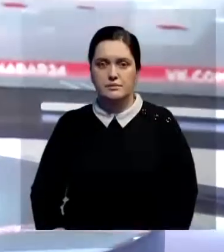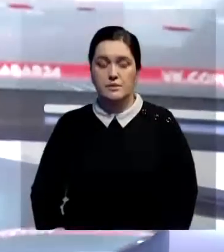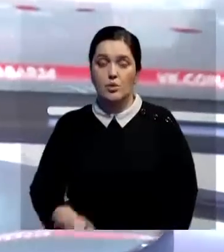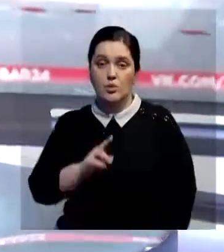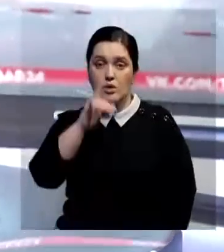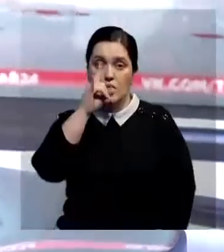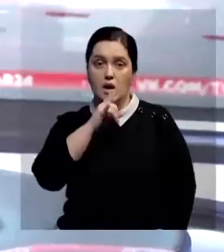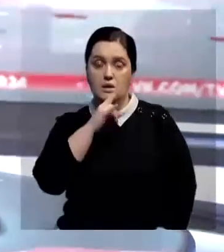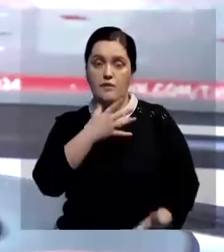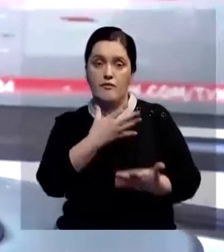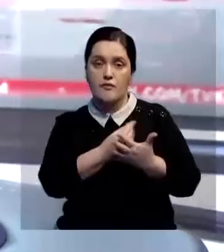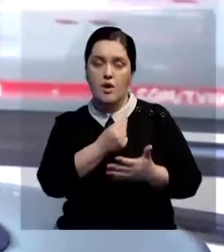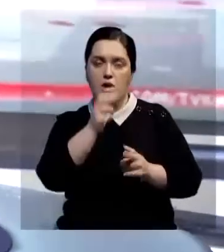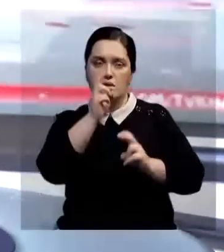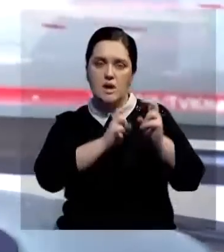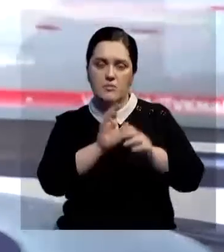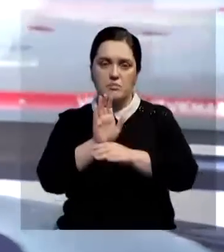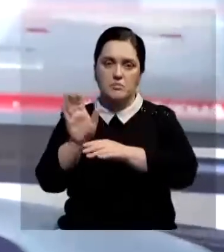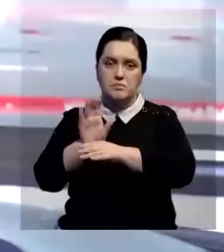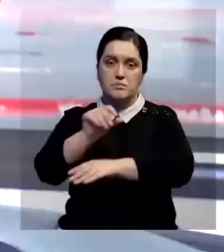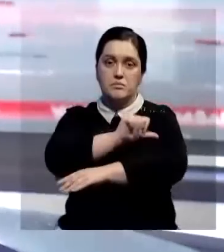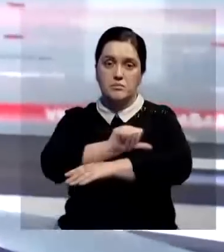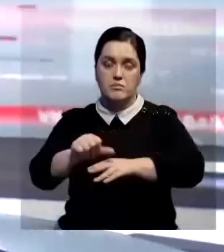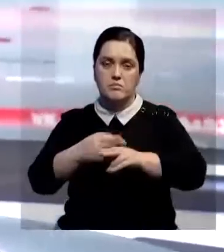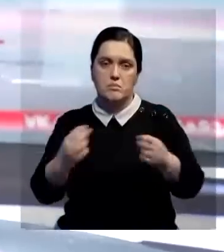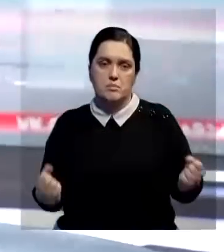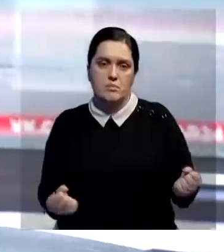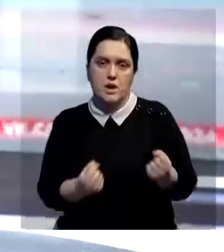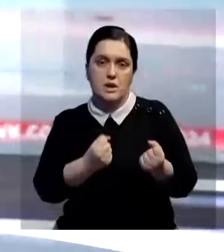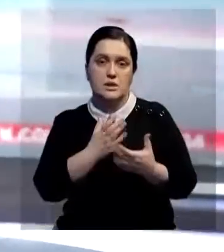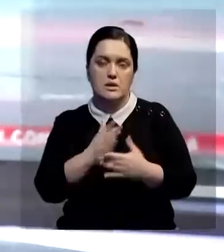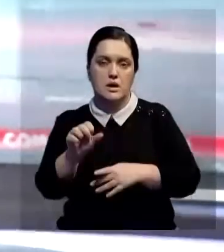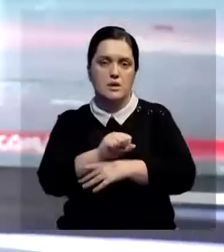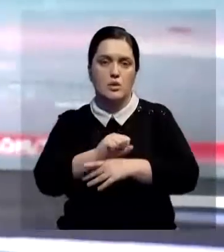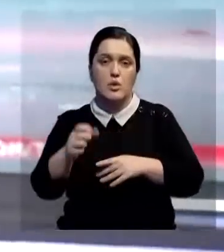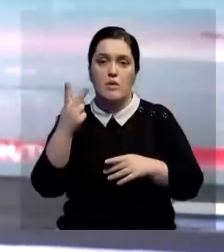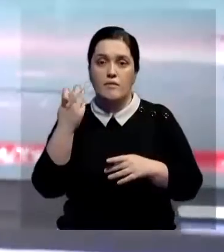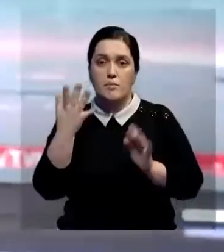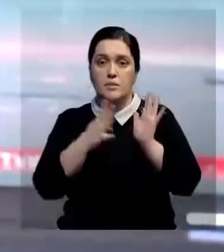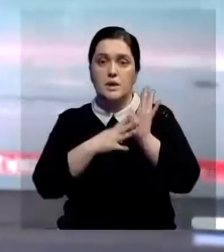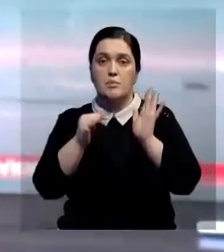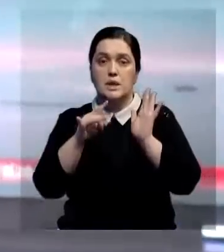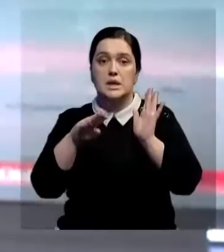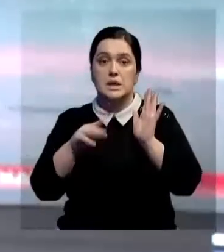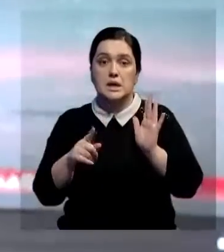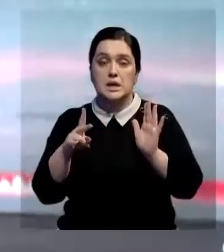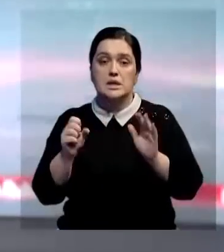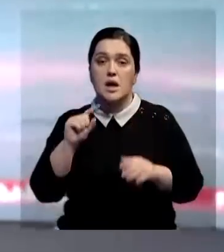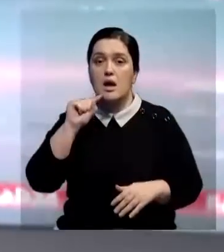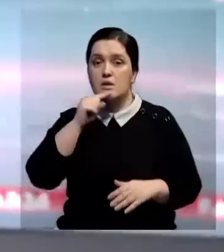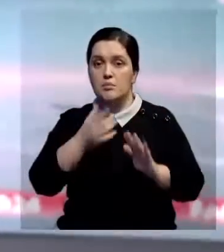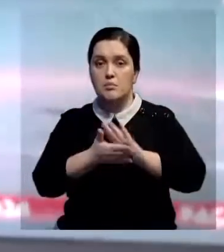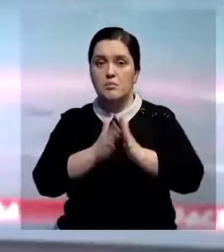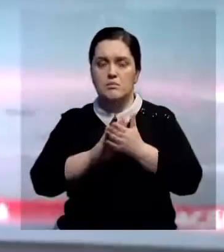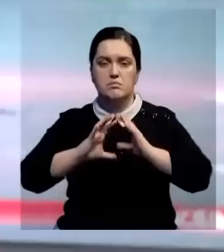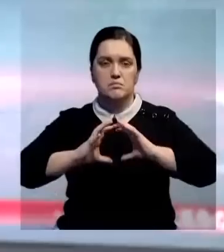Объем поддержки казахстанских экспортеров достиг рекордного показателя. Сумма превысила 259 миллиардов тенге. Из-за нестабильной экономической